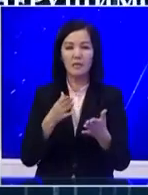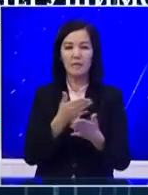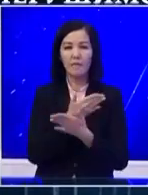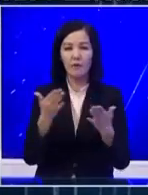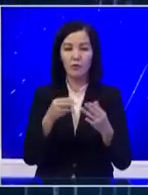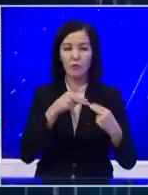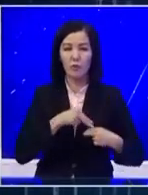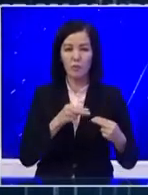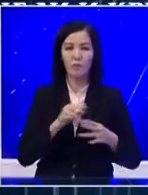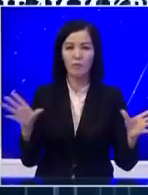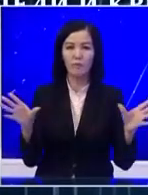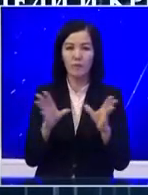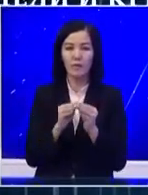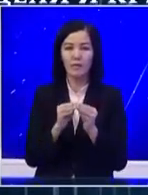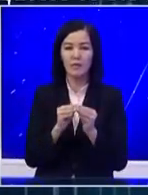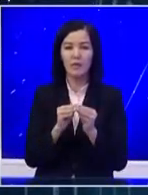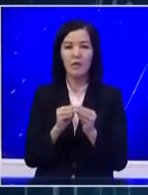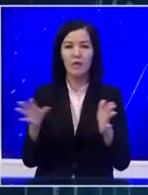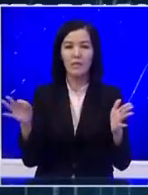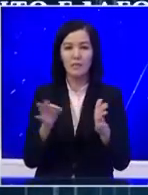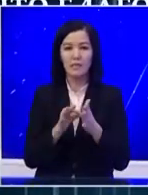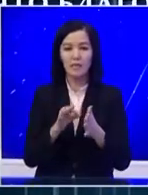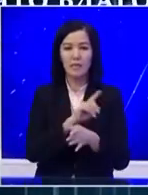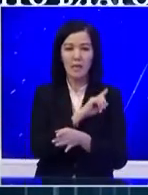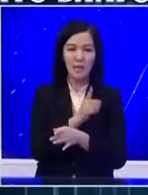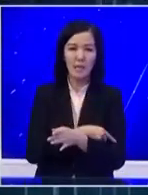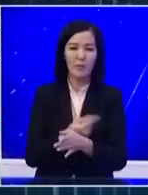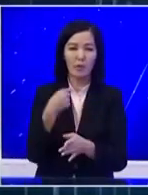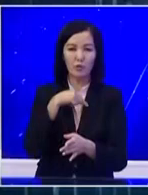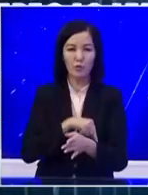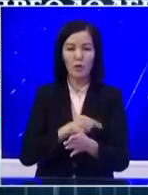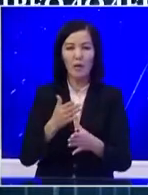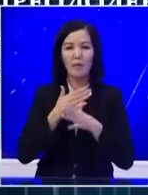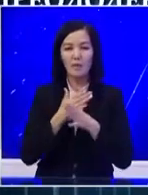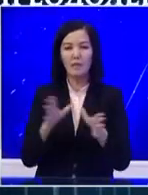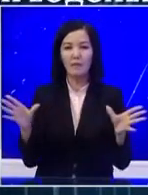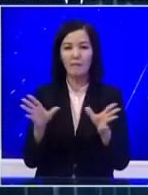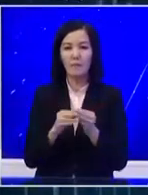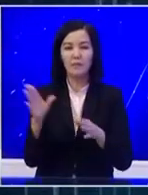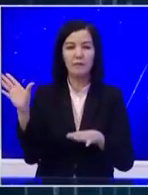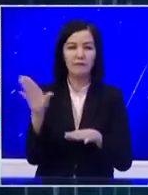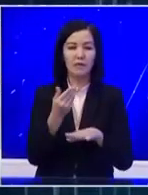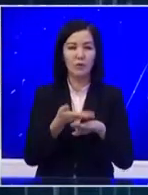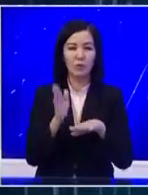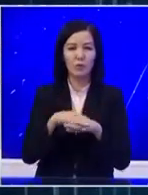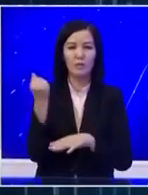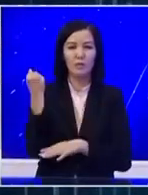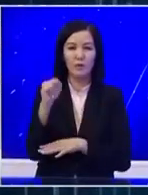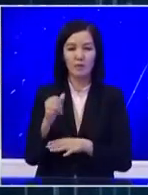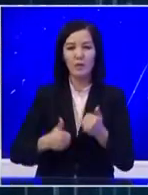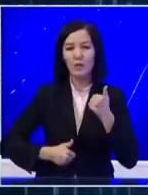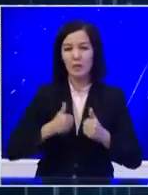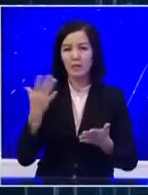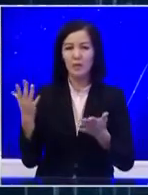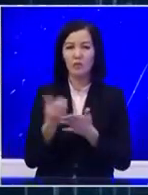единство нерушимо. Нас объединяют общие цели и крепость духа. Уверен, что благодаря этому мы вместе преодолеем любые трудности, достигнув новых